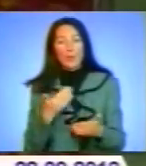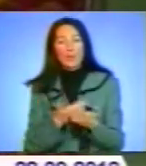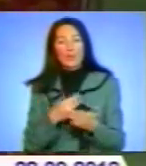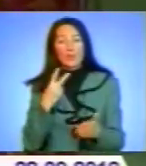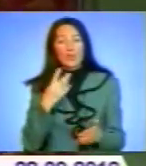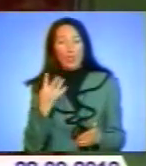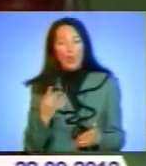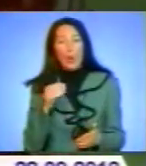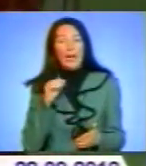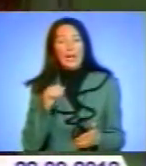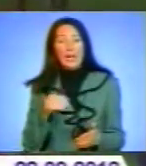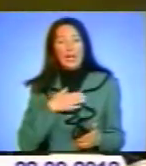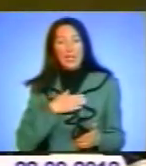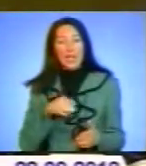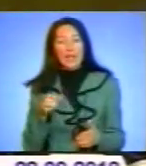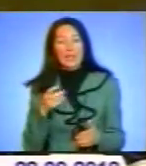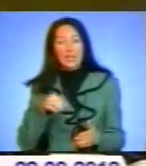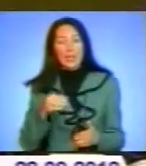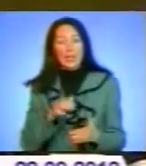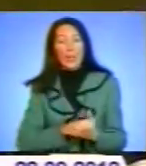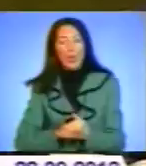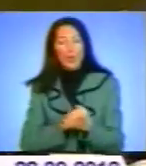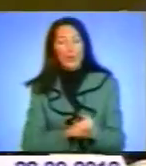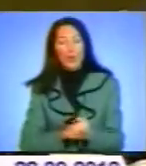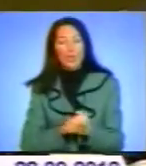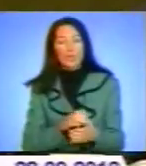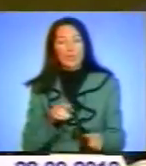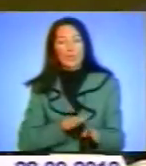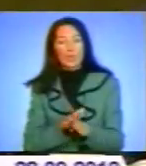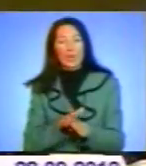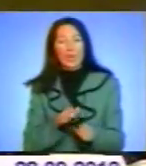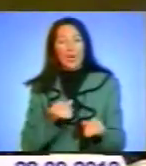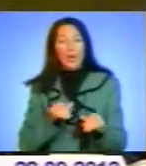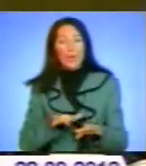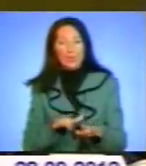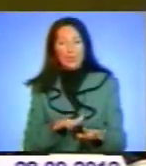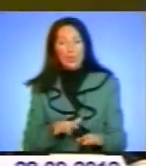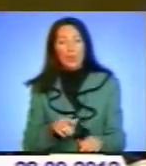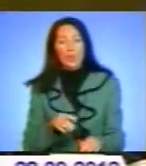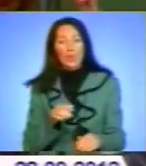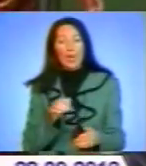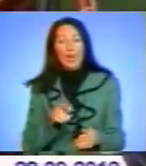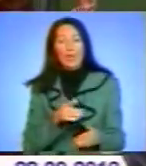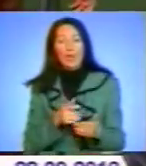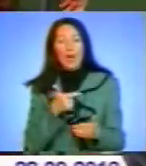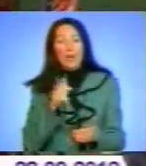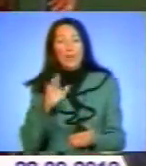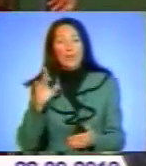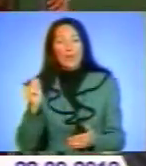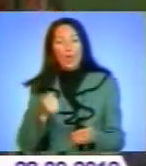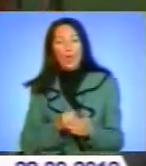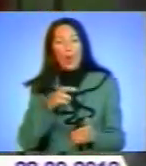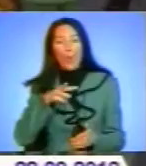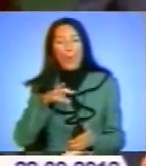миротворців виконали почесну місію в більш ніж 20 міжнародних операціях за мандатом ООН. Від Гватемали до Тімор-Лешті, від Хорватії до